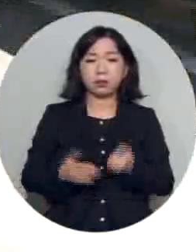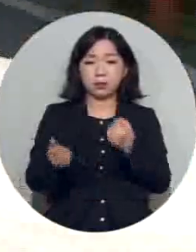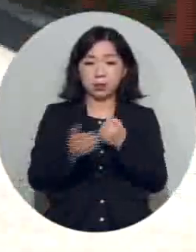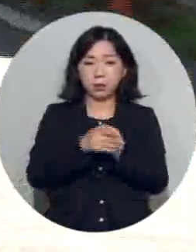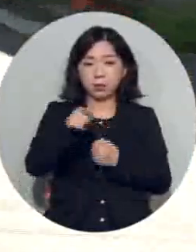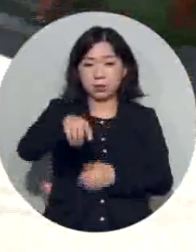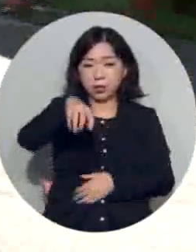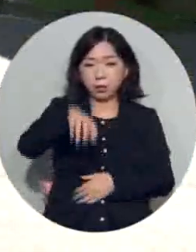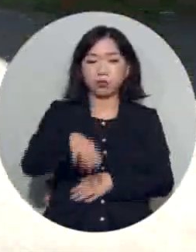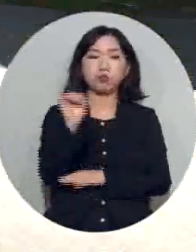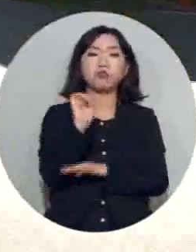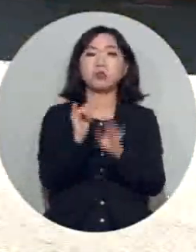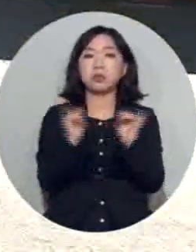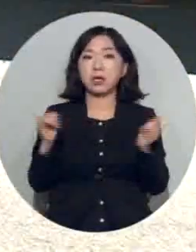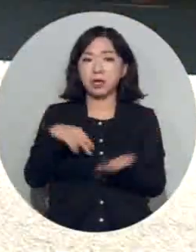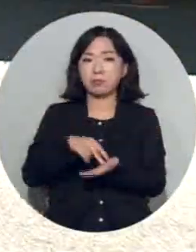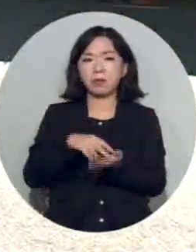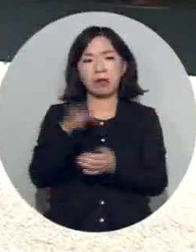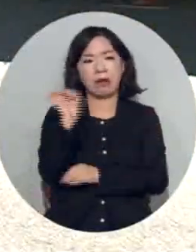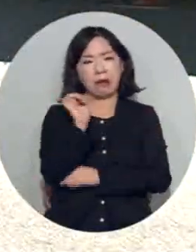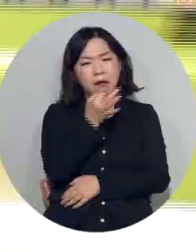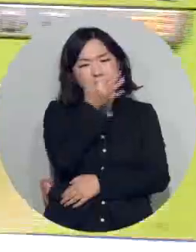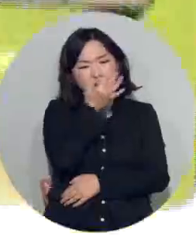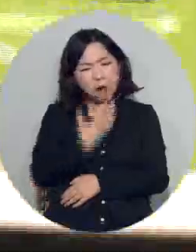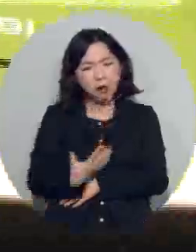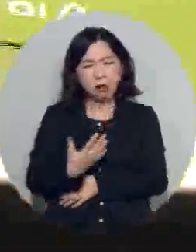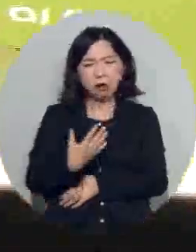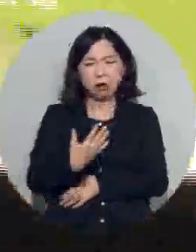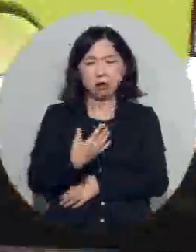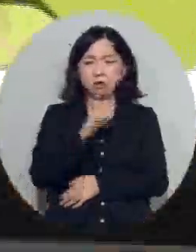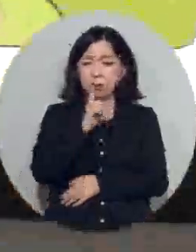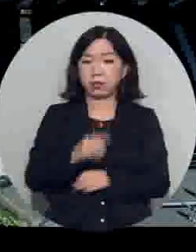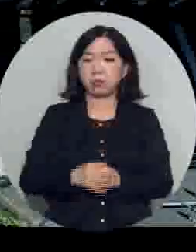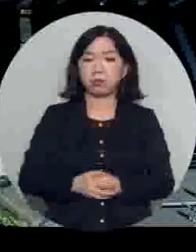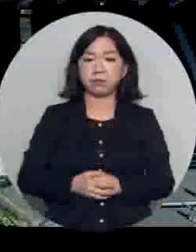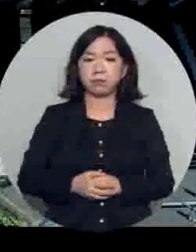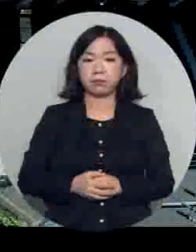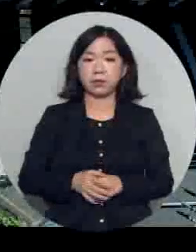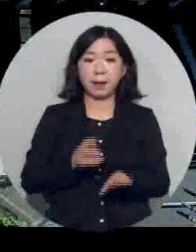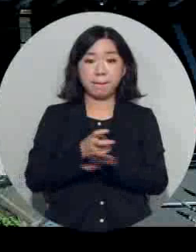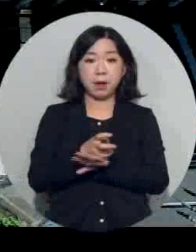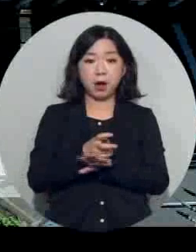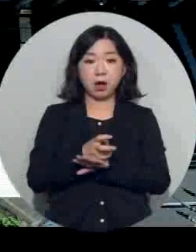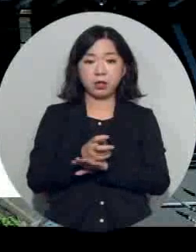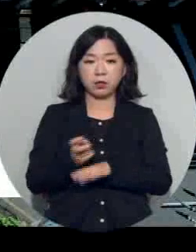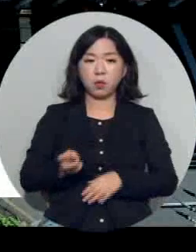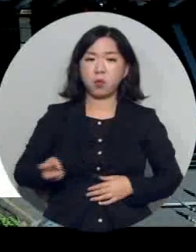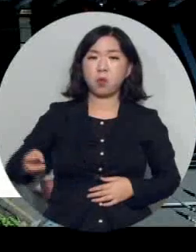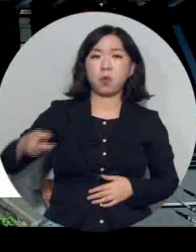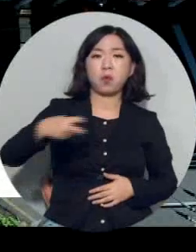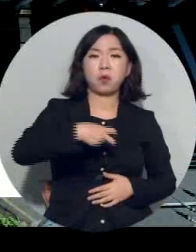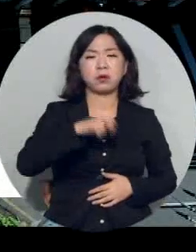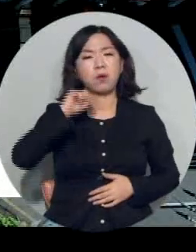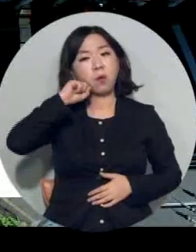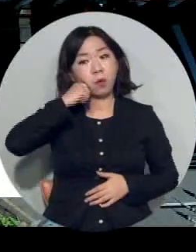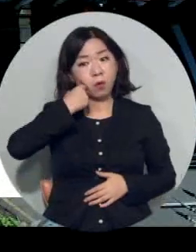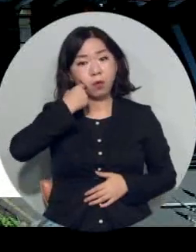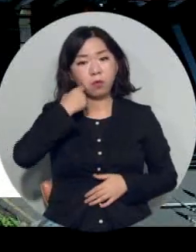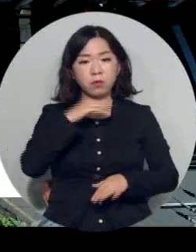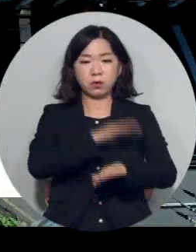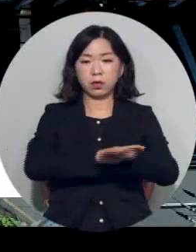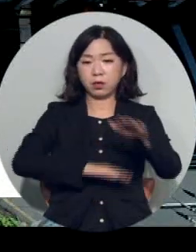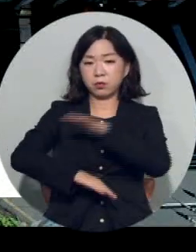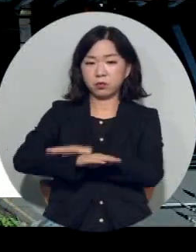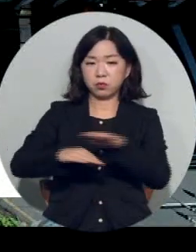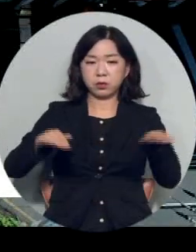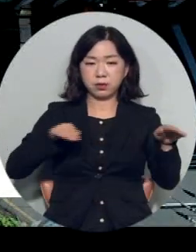때문에 이곳은 기사들 사이에서 운행하기 힘든 곳으로 악명 높습니다. 버스가 아예 회전을 하지도 못해요. 양쪽에 차가